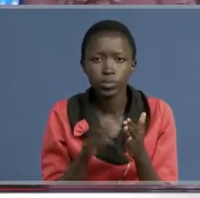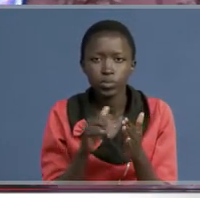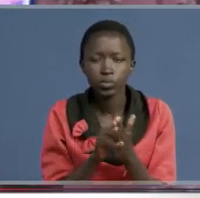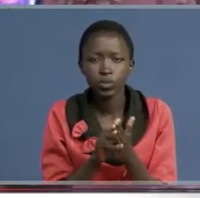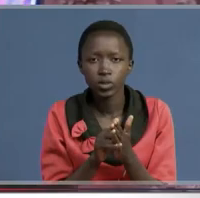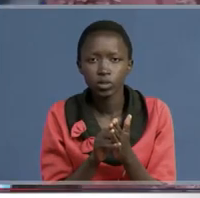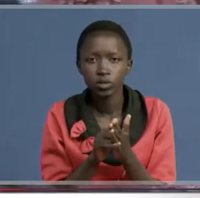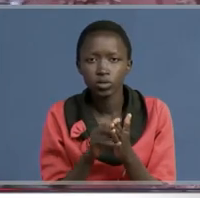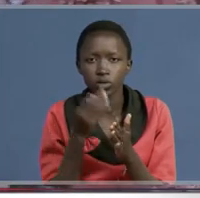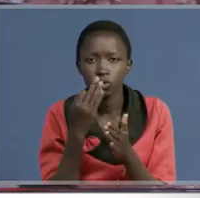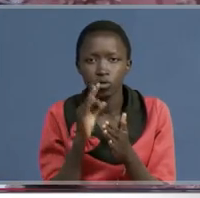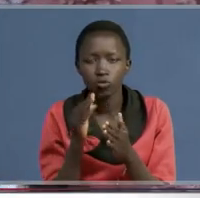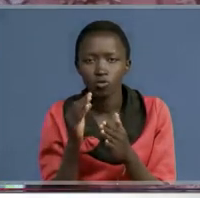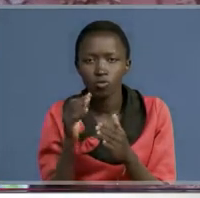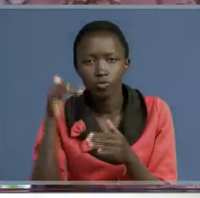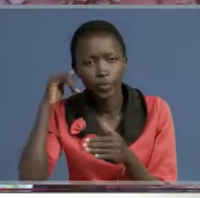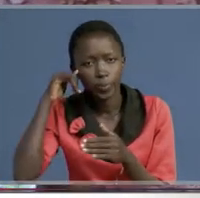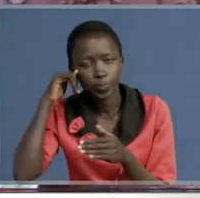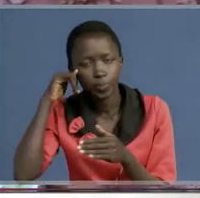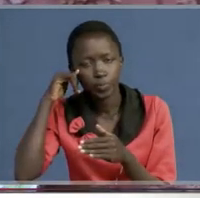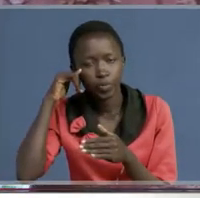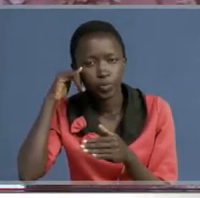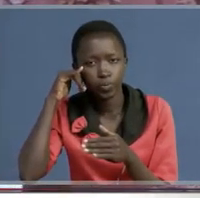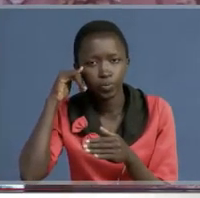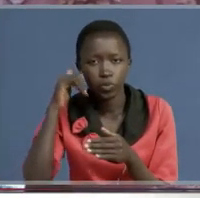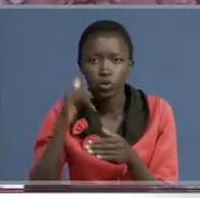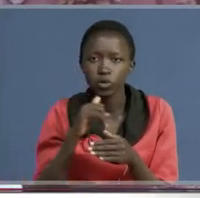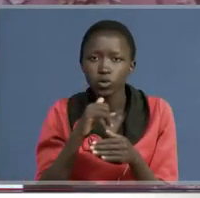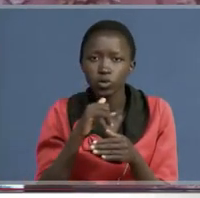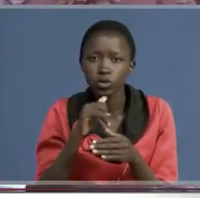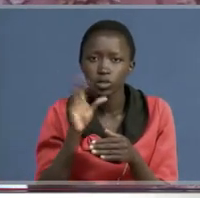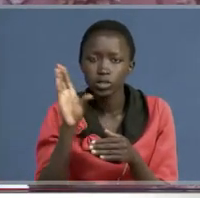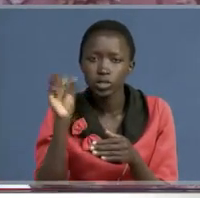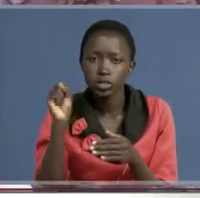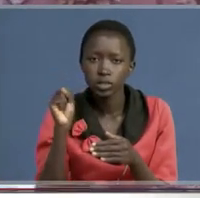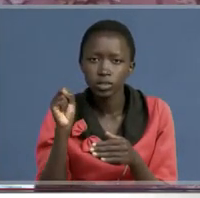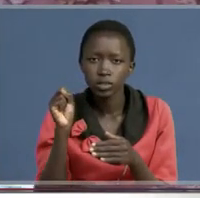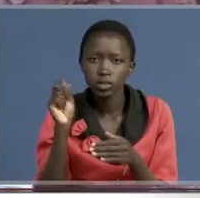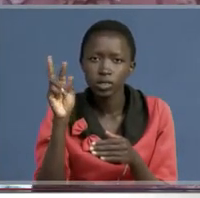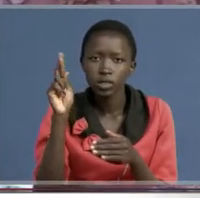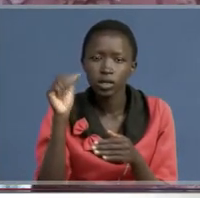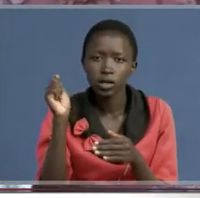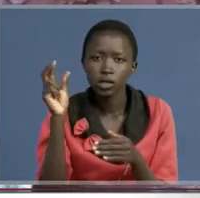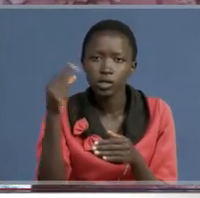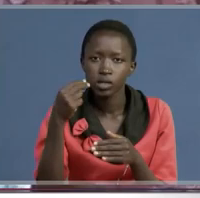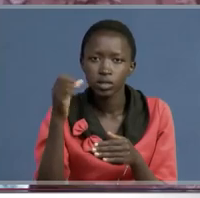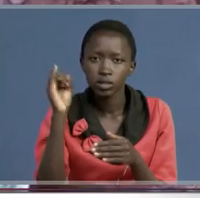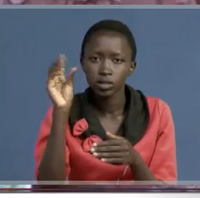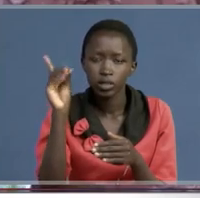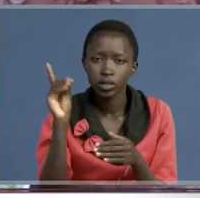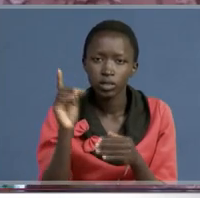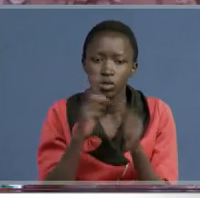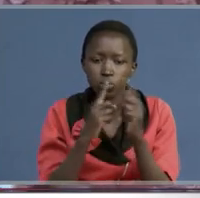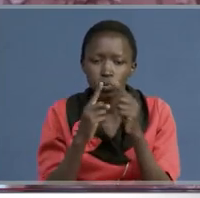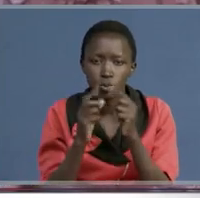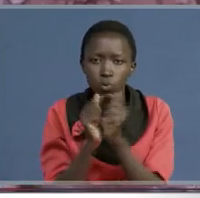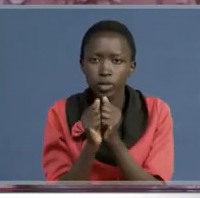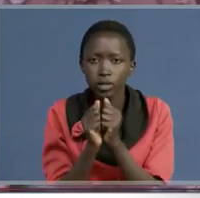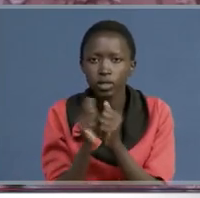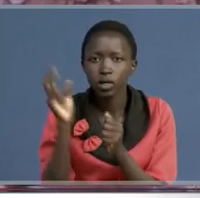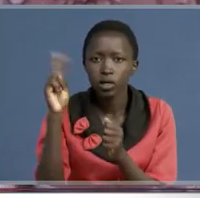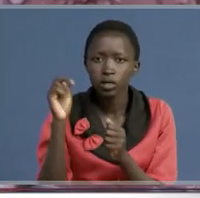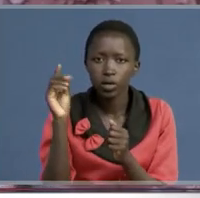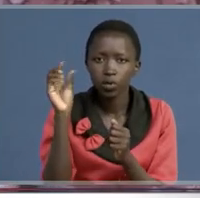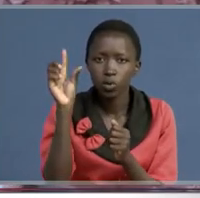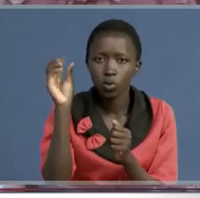ni simu ambayo CS Rashid anawasiliana na Ndolo